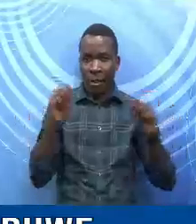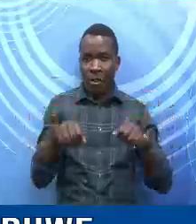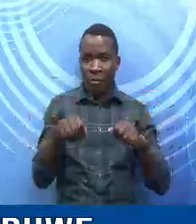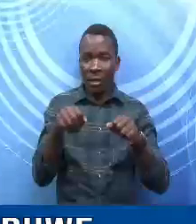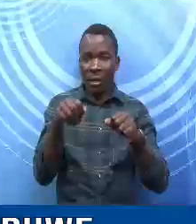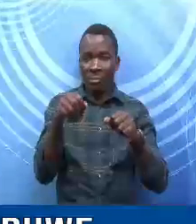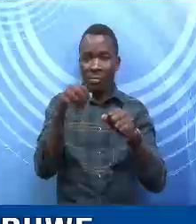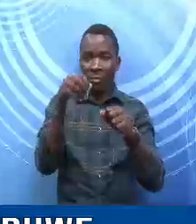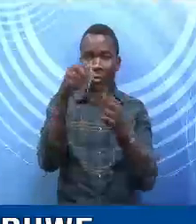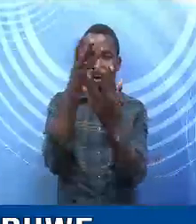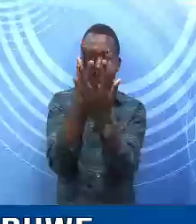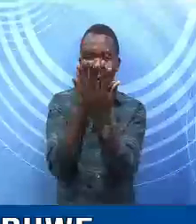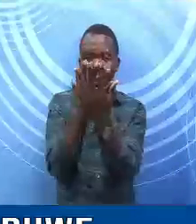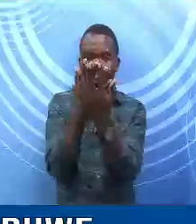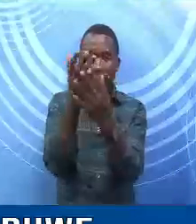byarabaye.